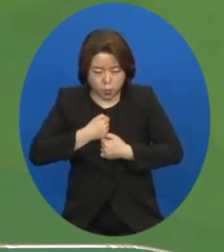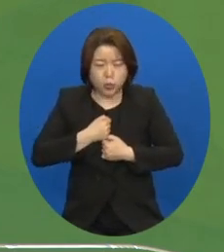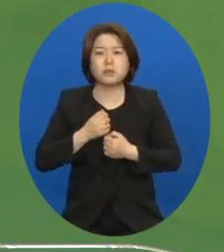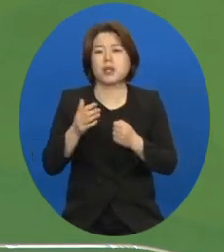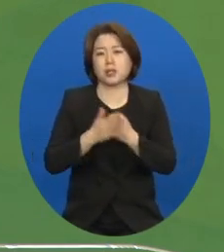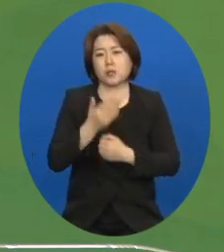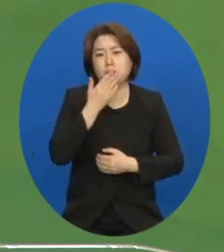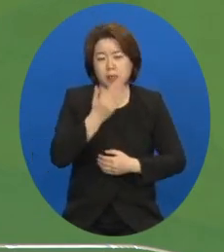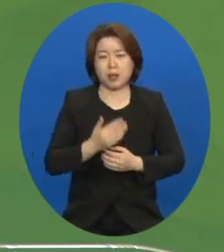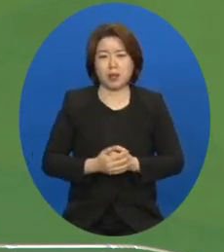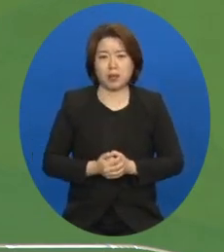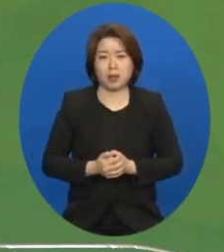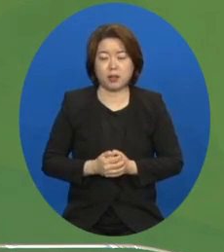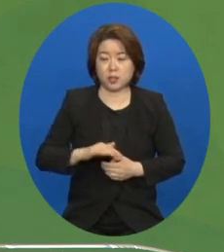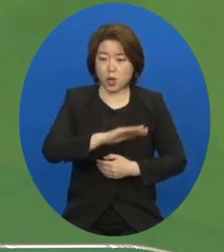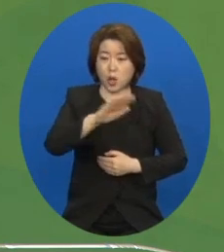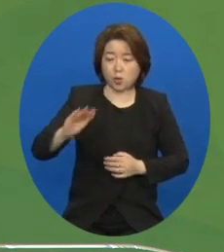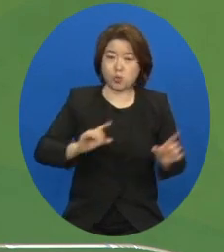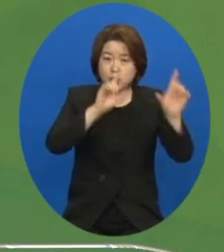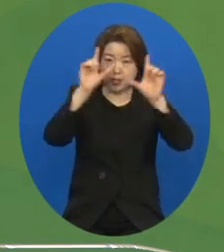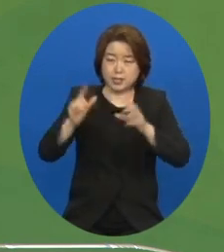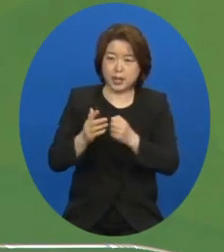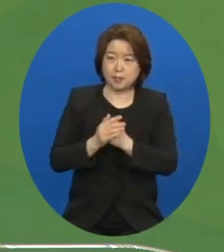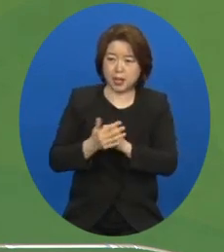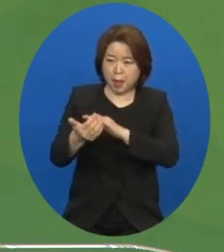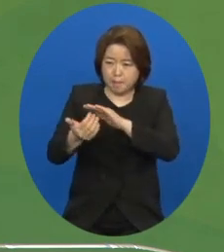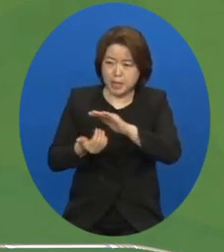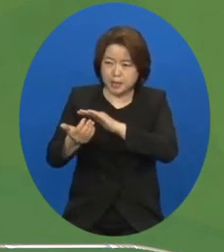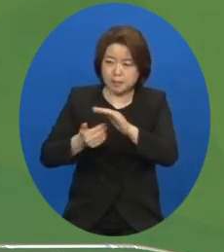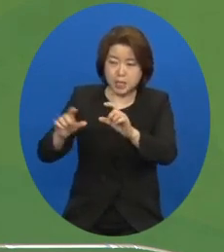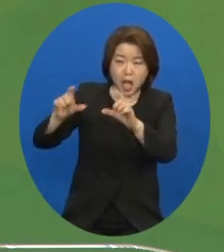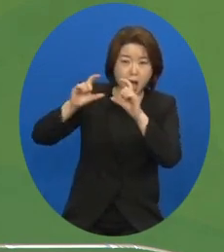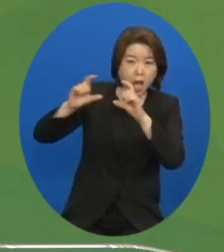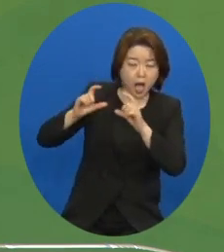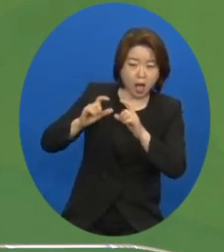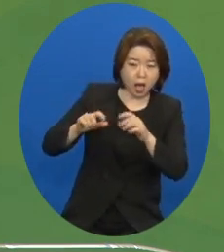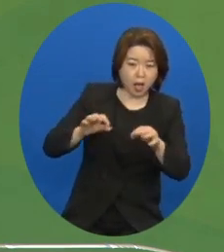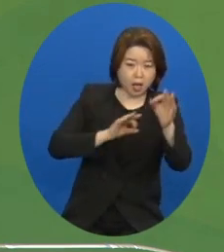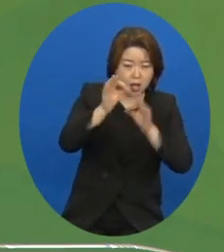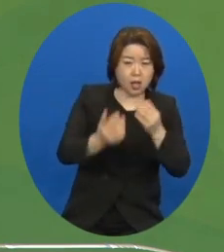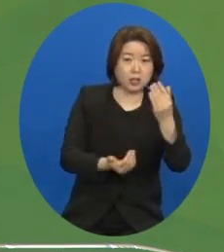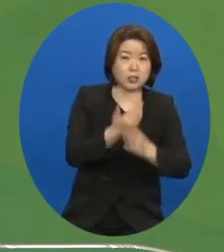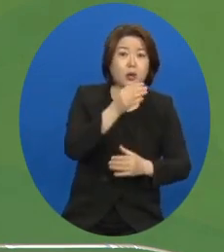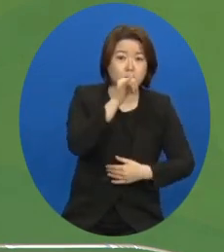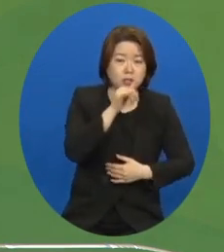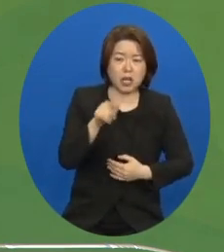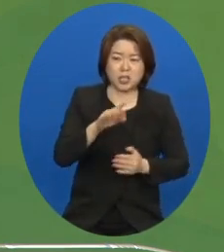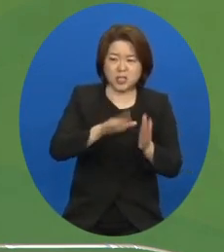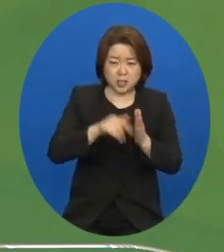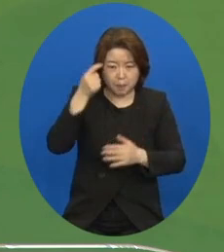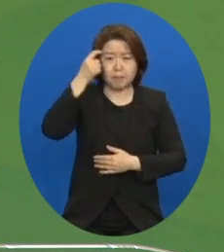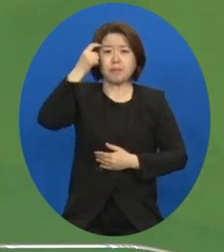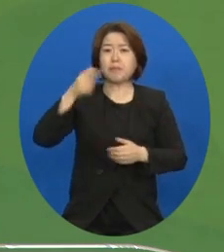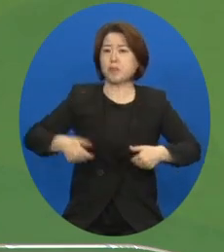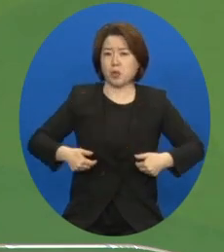삶에 하나님께서 경고처럼 주시는 사고들이 있습니다. 그때 깨달아야 되는